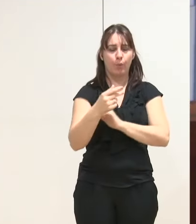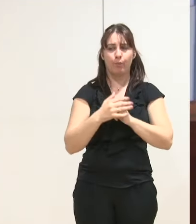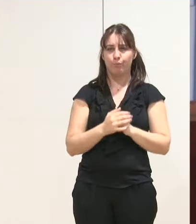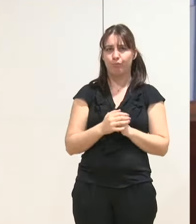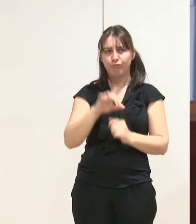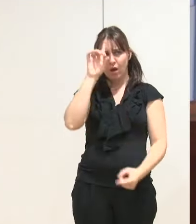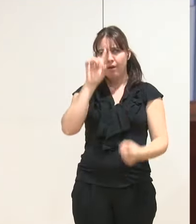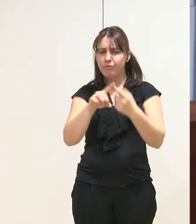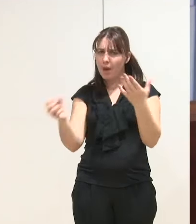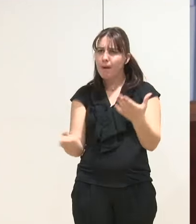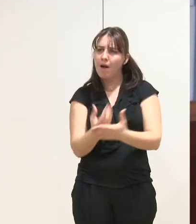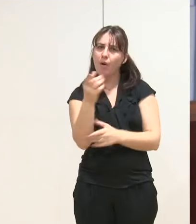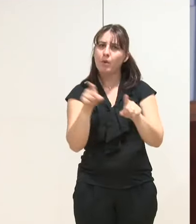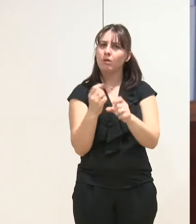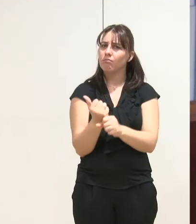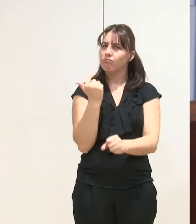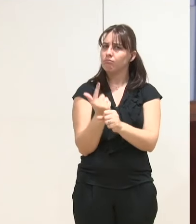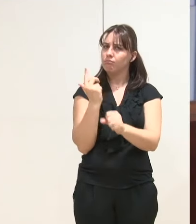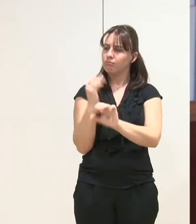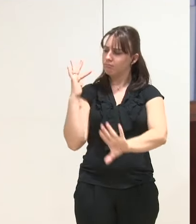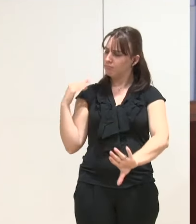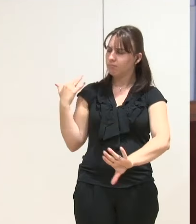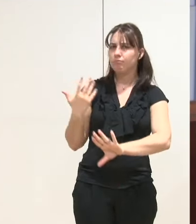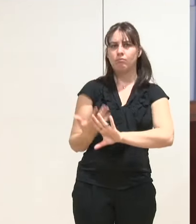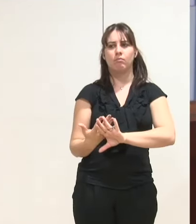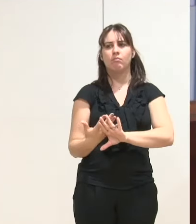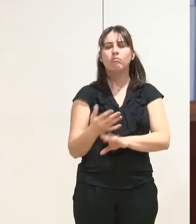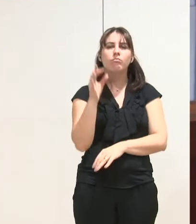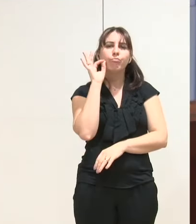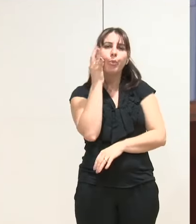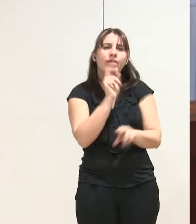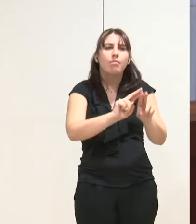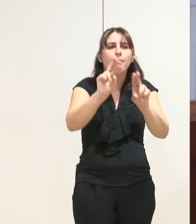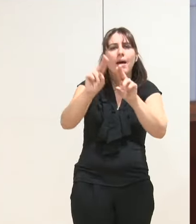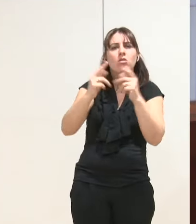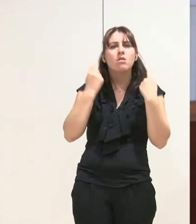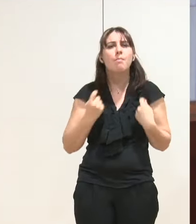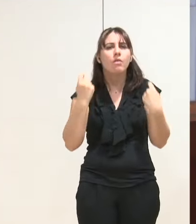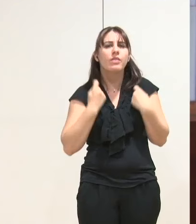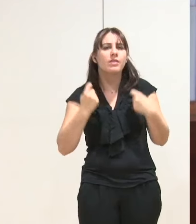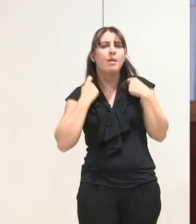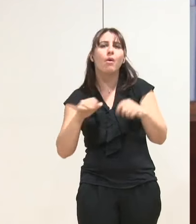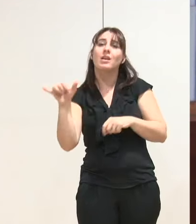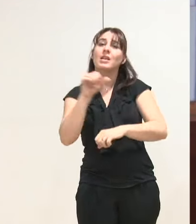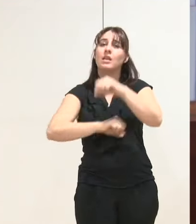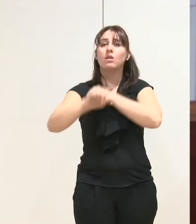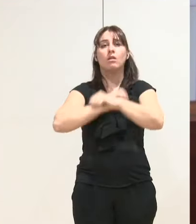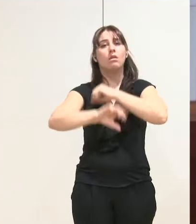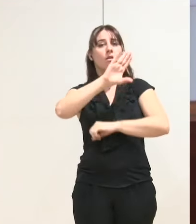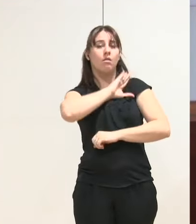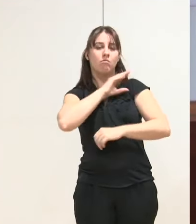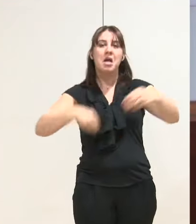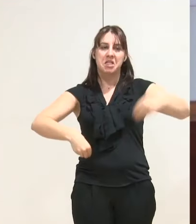information ces dernières années les dépenses de petite maintenance supporté par la Direction des